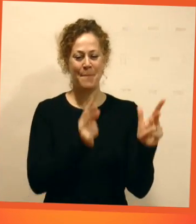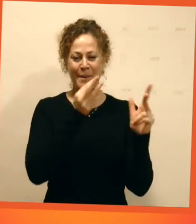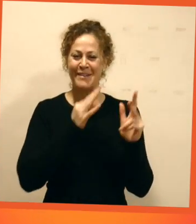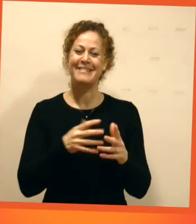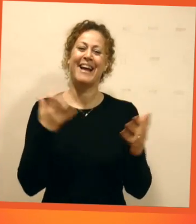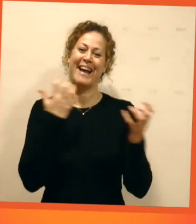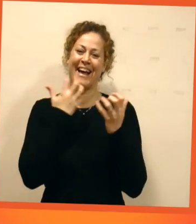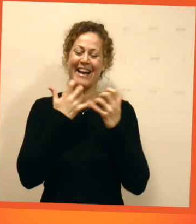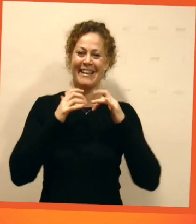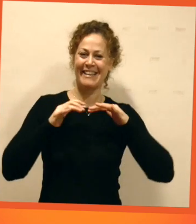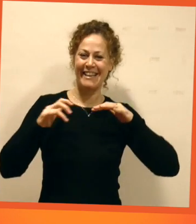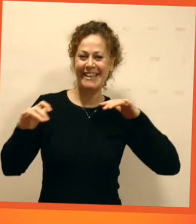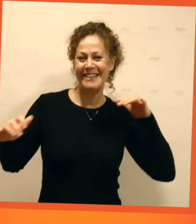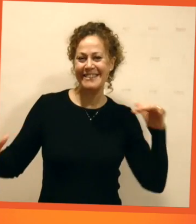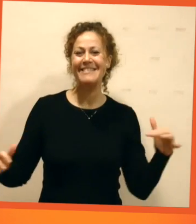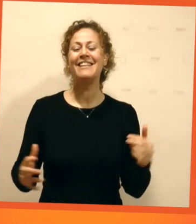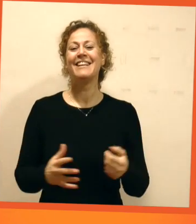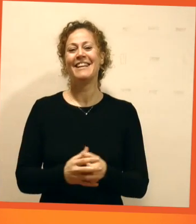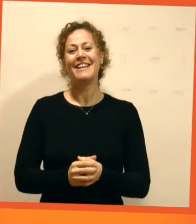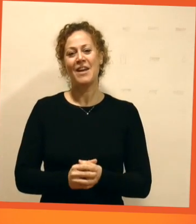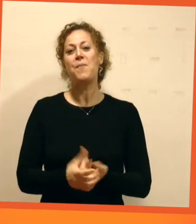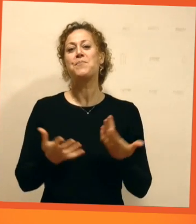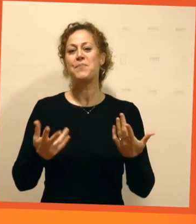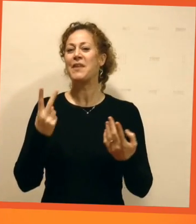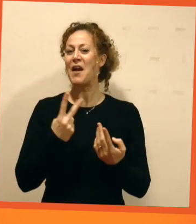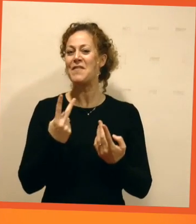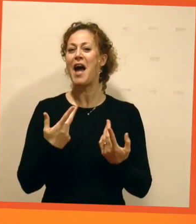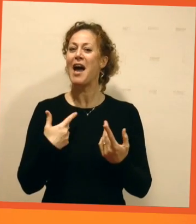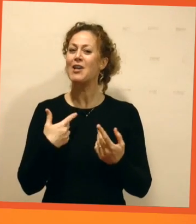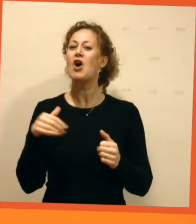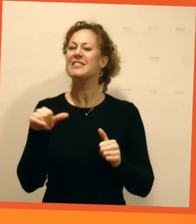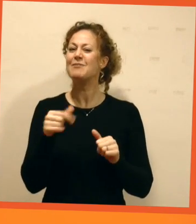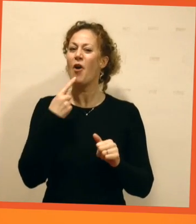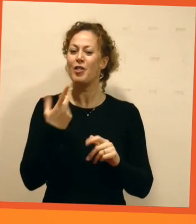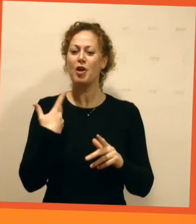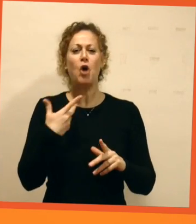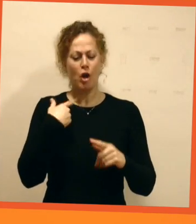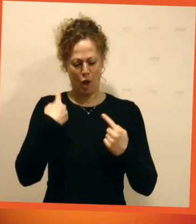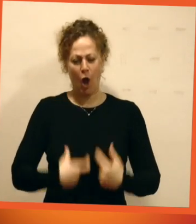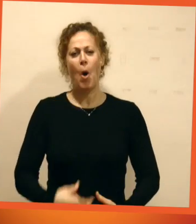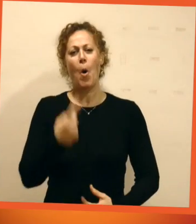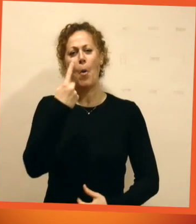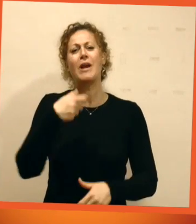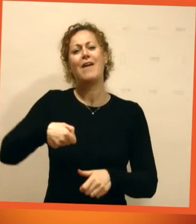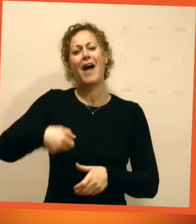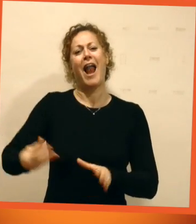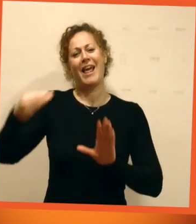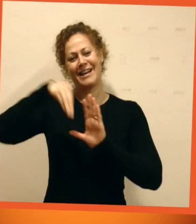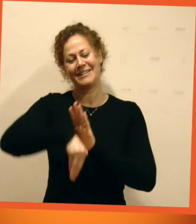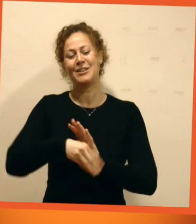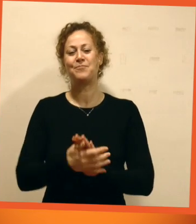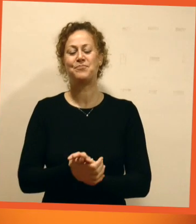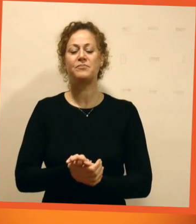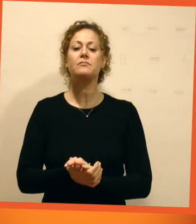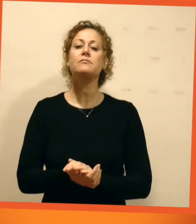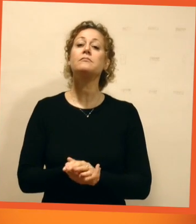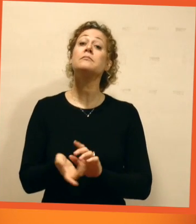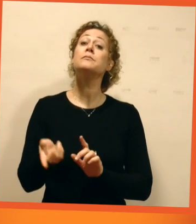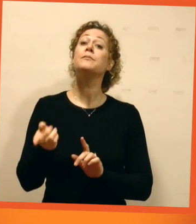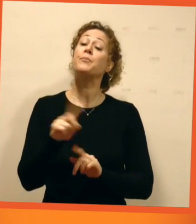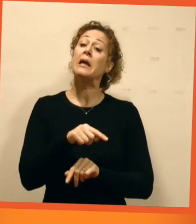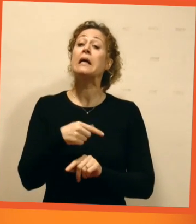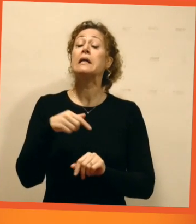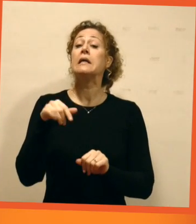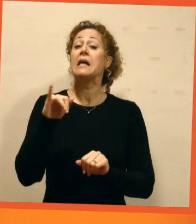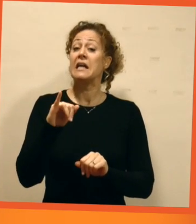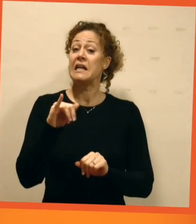Io ci sto benissimo, mi sento benissimo. Non ho bisogno delle camere, mi prendo una valigia, mi metto lì. Italo, approfitto per